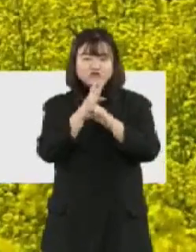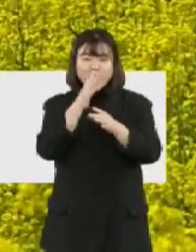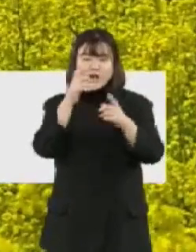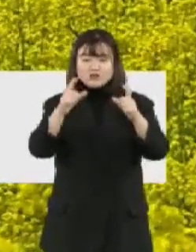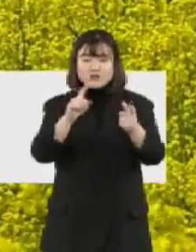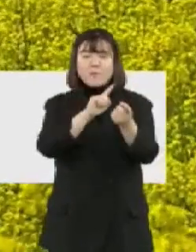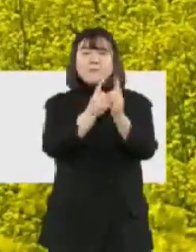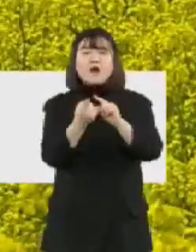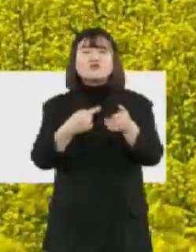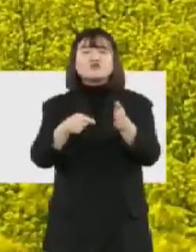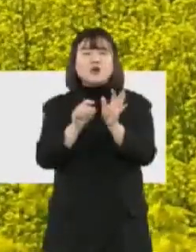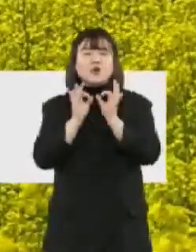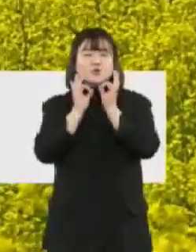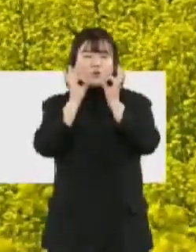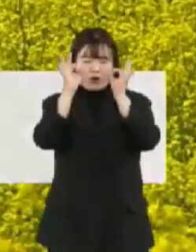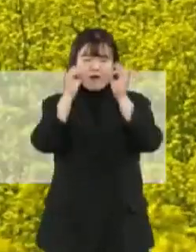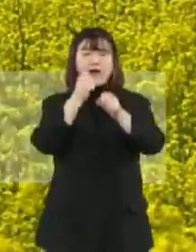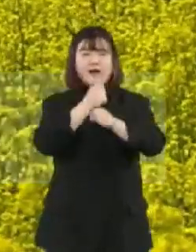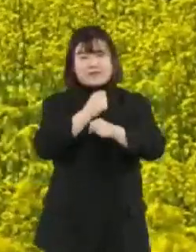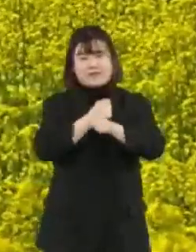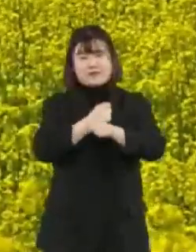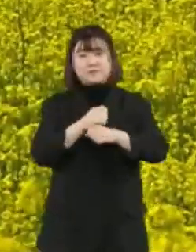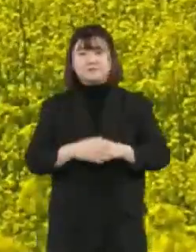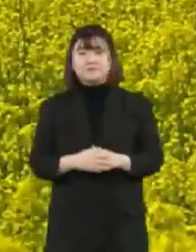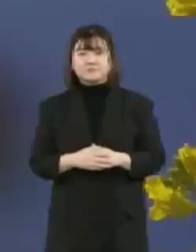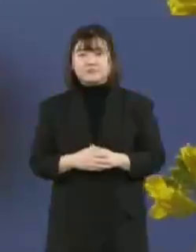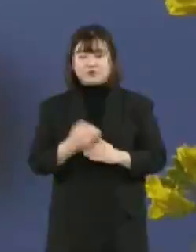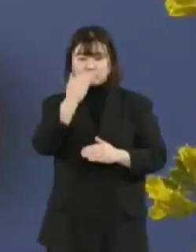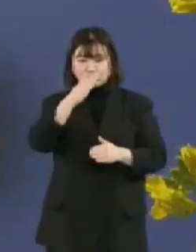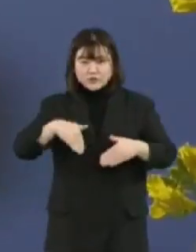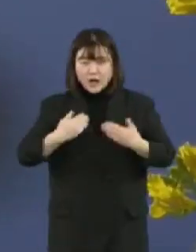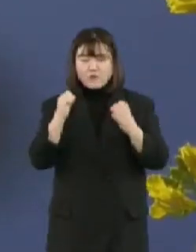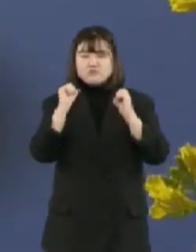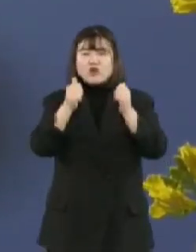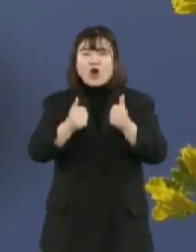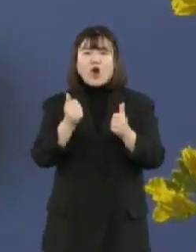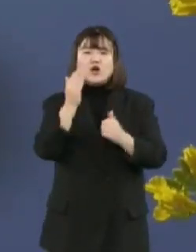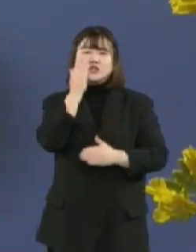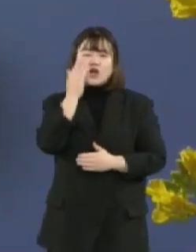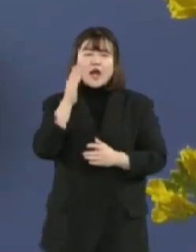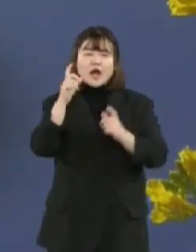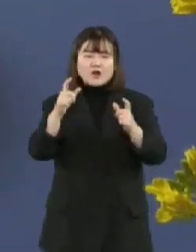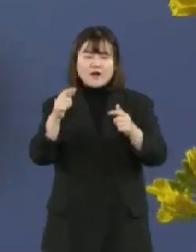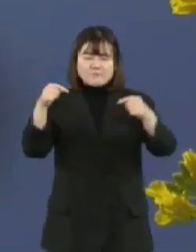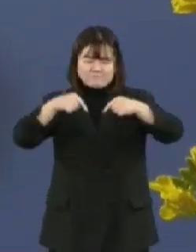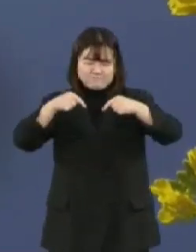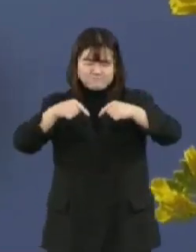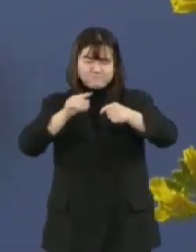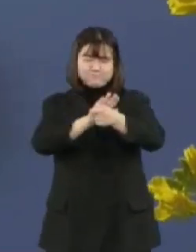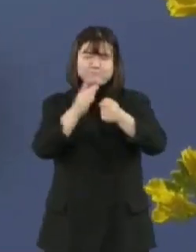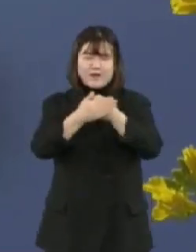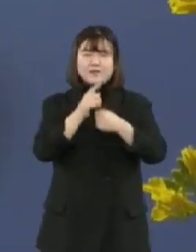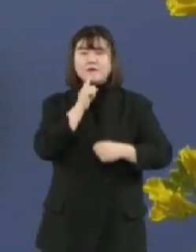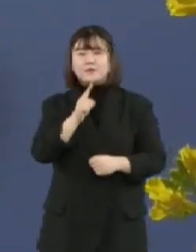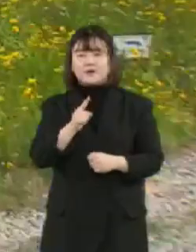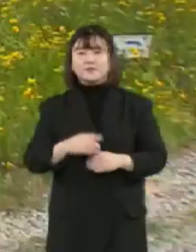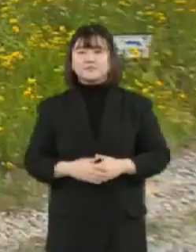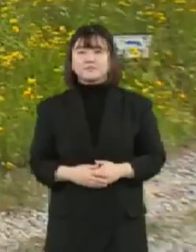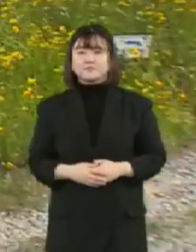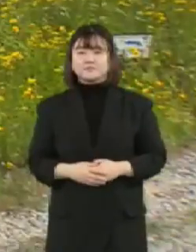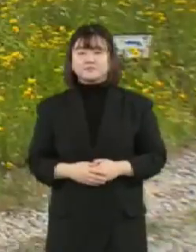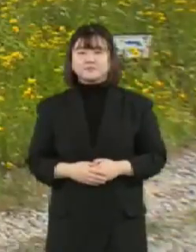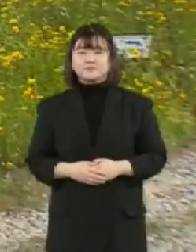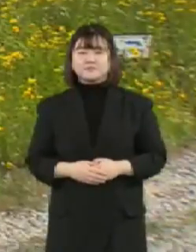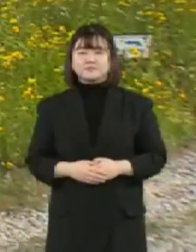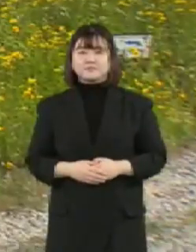로 변경될 수 있도록 행정력을 집중하겠다 며 중 남도 부여군청 양궁 과 긴밀히 협력해 나가겠다 고 강조했습니다